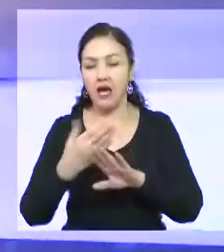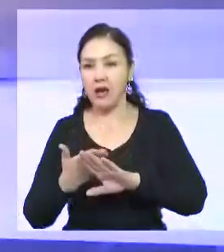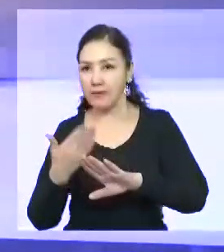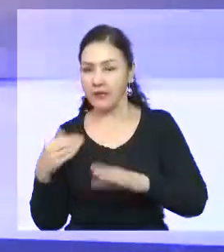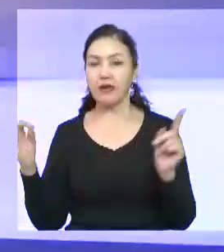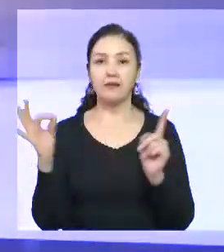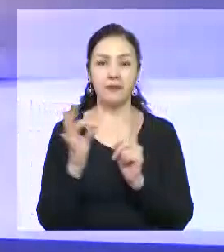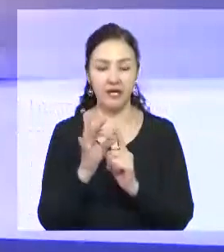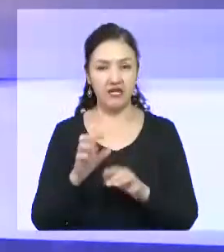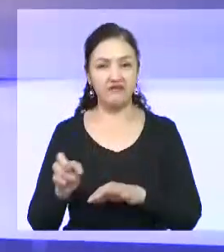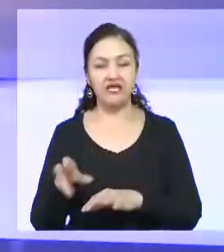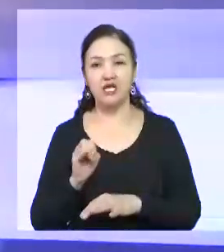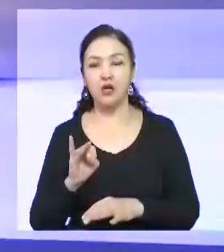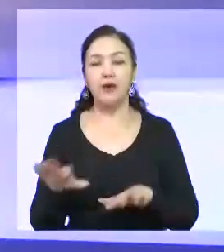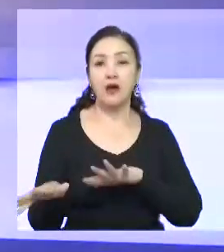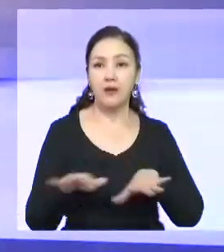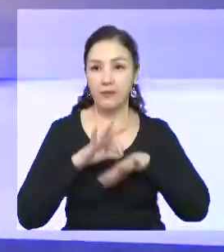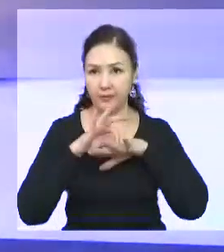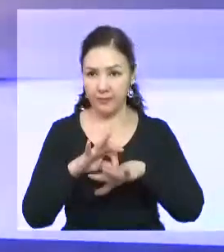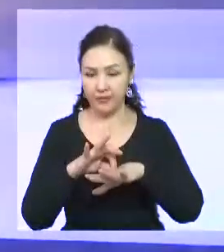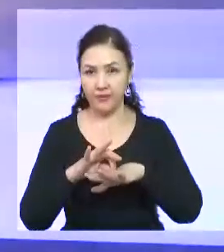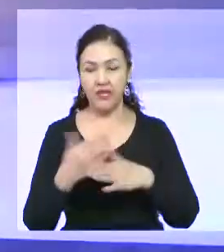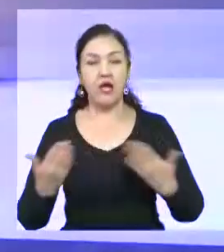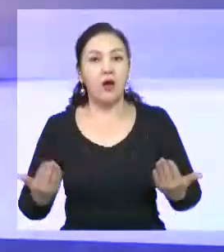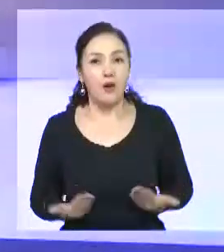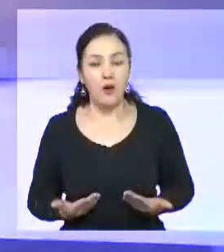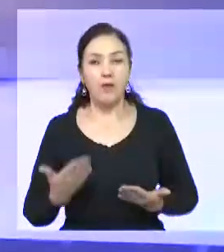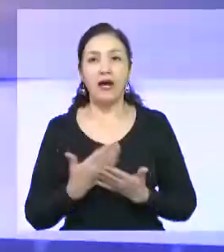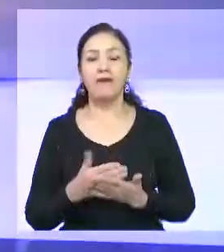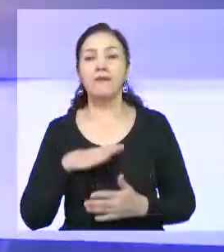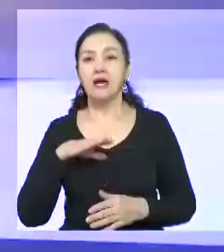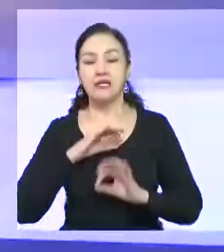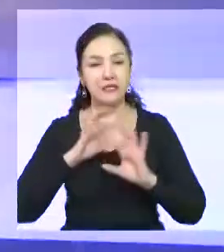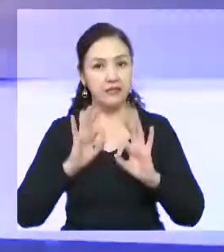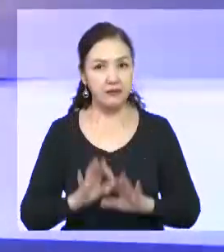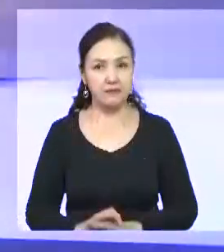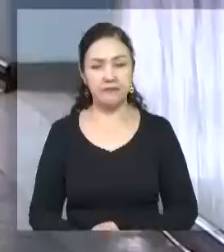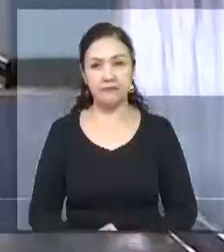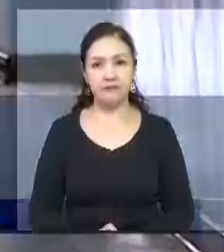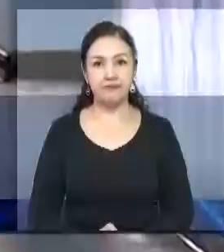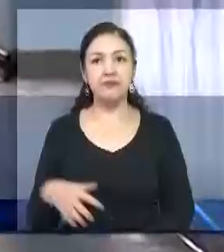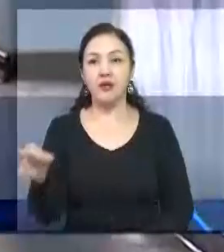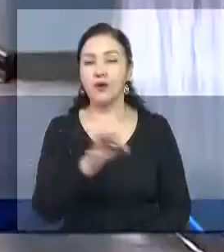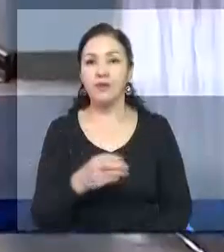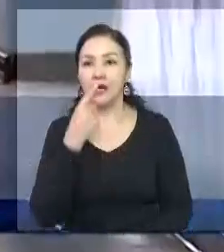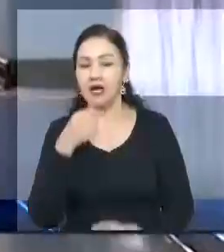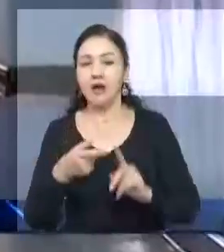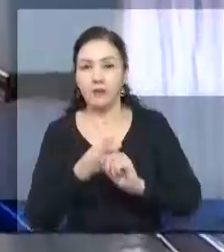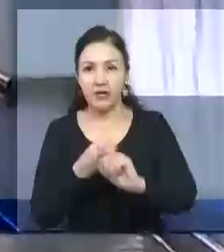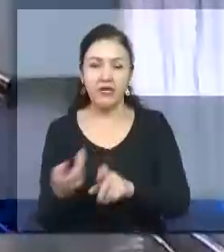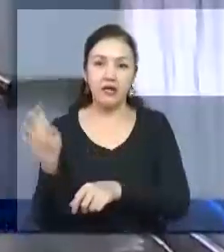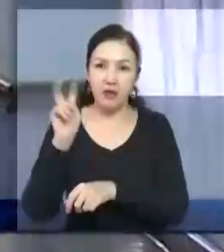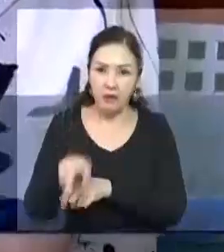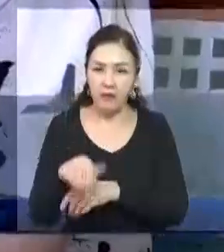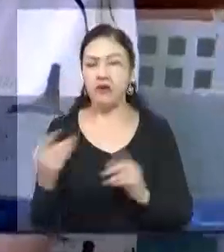алу мақсатында профилактикалық іс-шаралар жүргізілуде. Өңірдегі ахуалды мамандар баяндады. Облыста қызылша жұқтырып